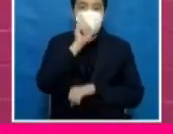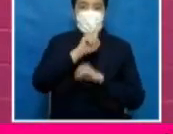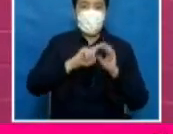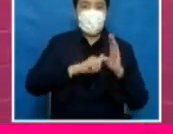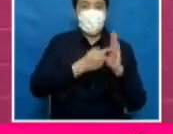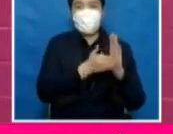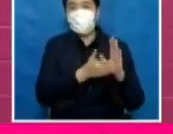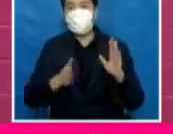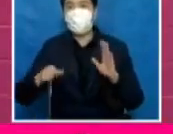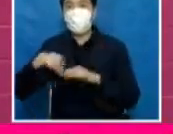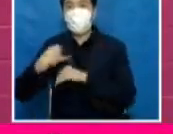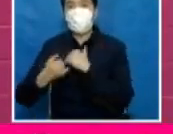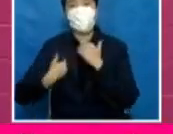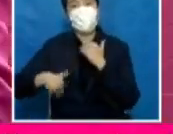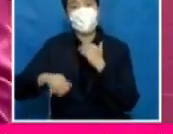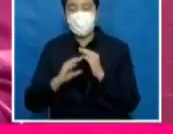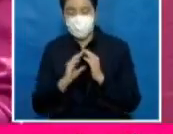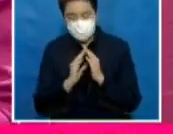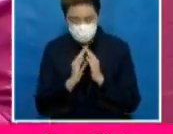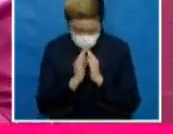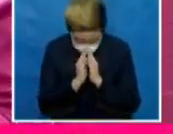เป็นต้นไปค่ะสวัสดีค่ะ